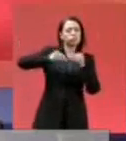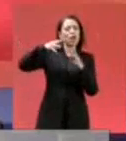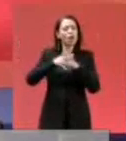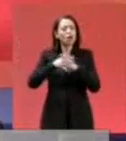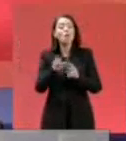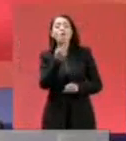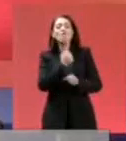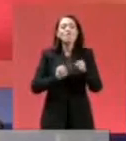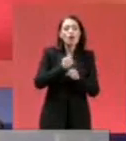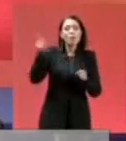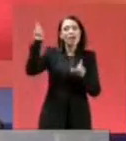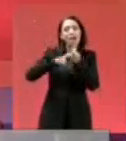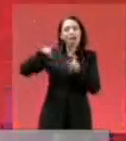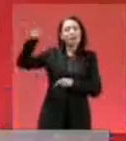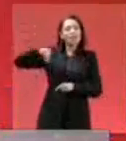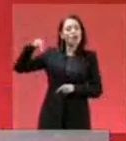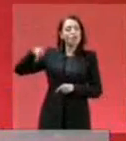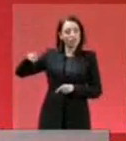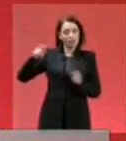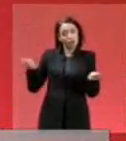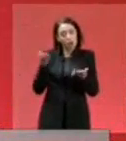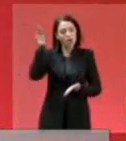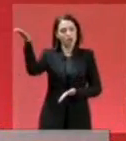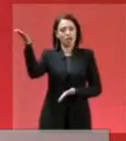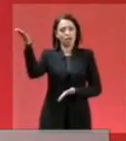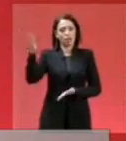που τις πλήρωναν οι συνταξιούχοι. Αυτό δεν παραγράφεται.